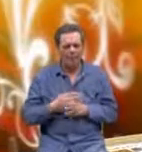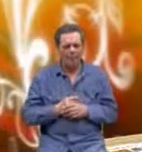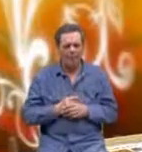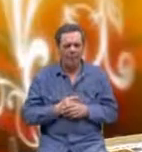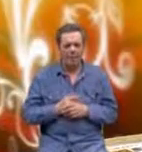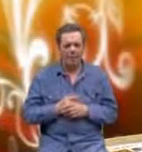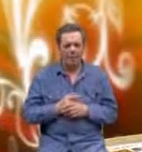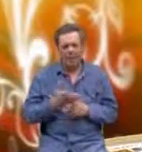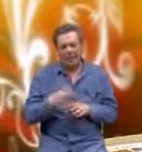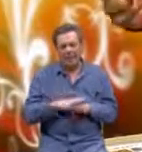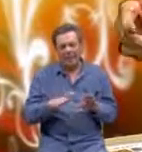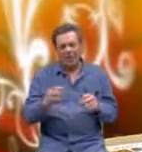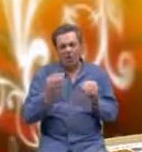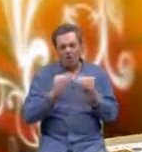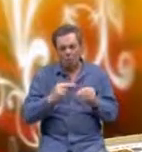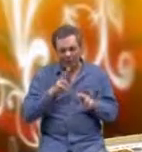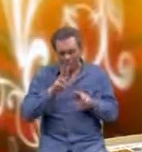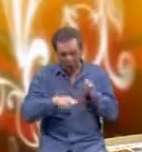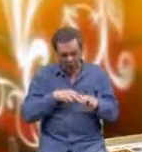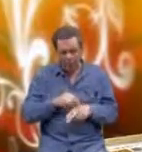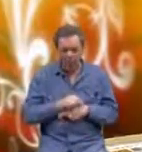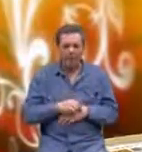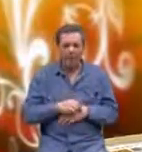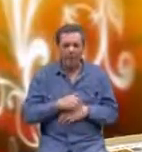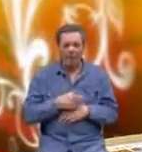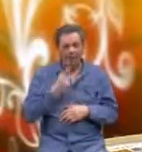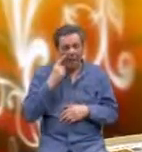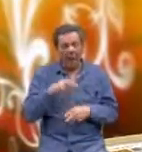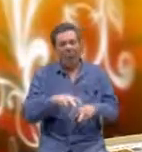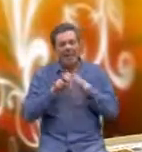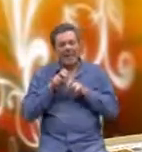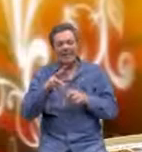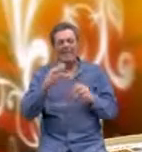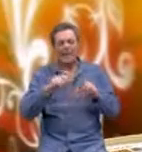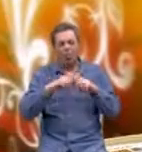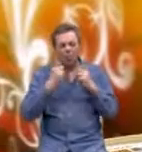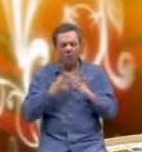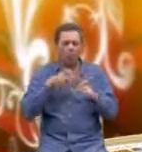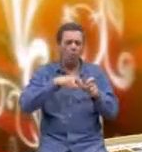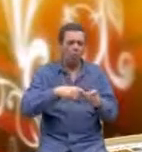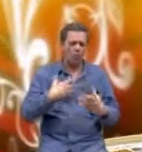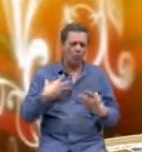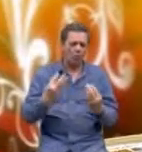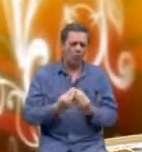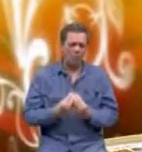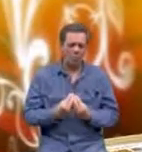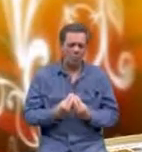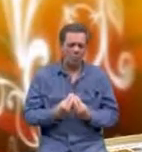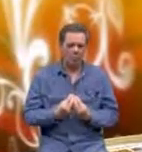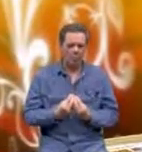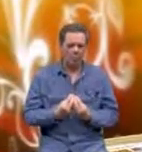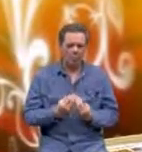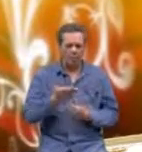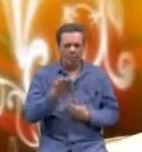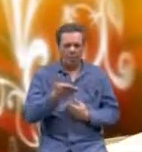pa završe taj sustavno liječenje ako su, izlaze iz tih ustanova i uključuju se u svoju zajednicu. Eto, to